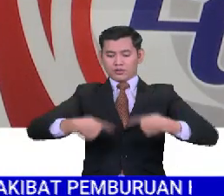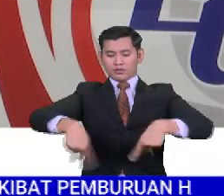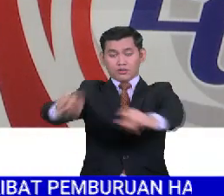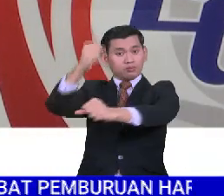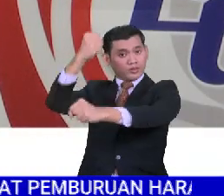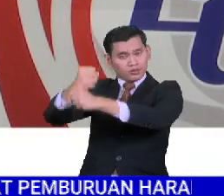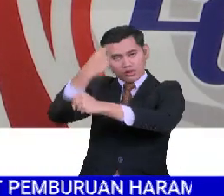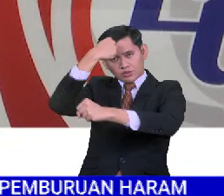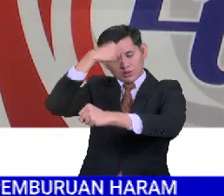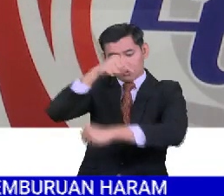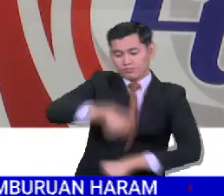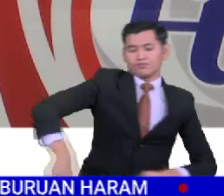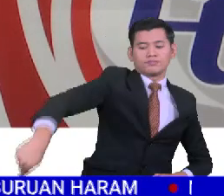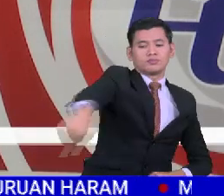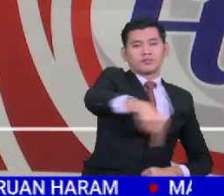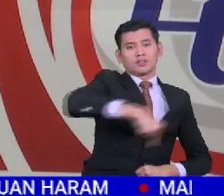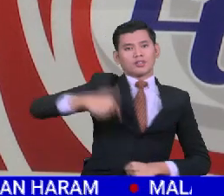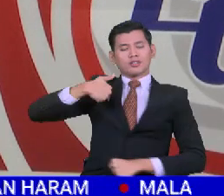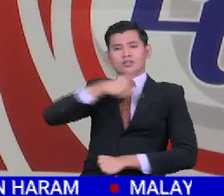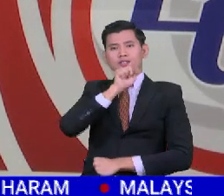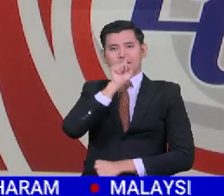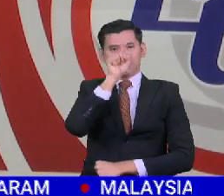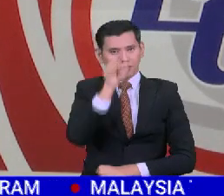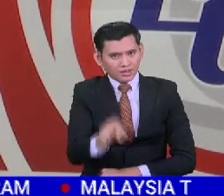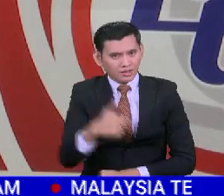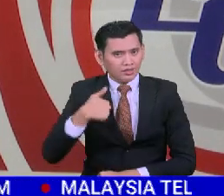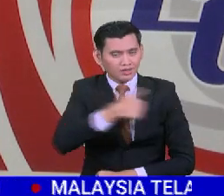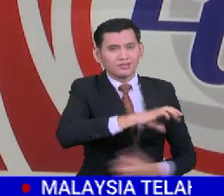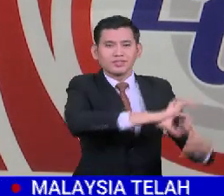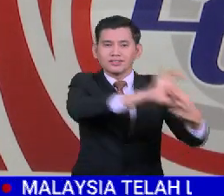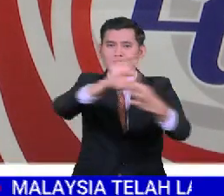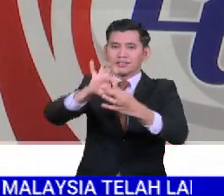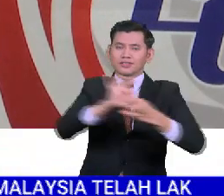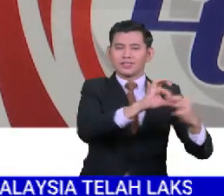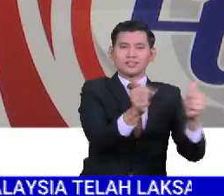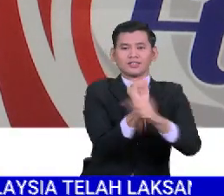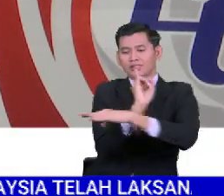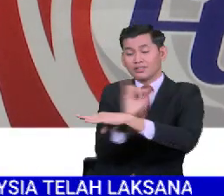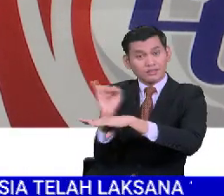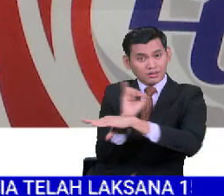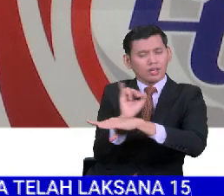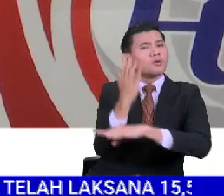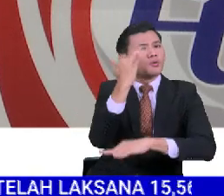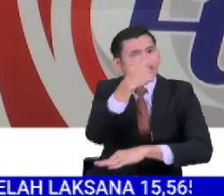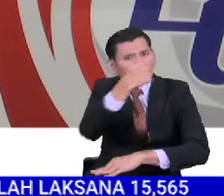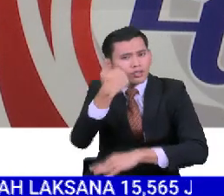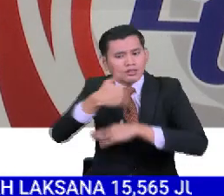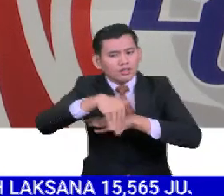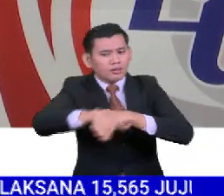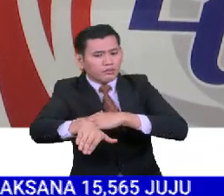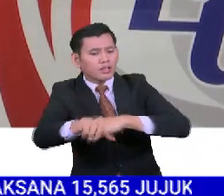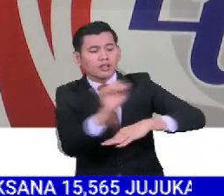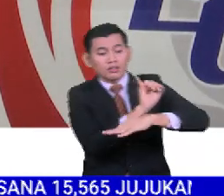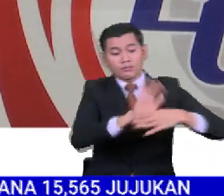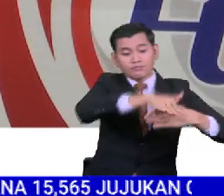peluang pekerjaan itu sendiri. Dan kita sebenarnya kita bekerjasama dengan industri kerana selepas saja mereka